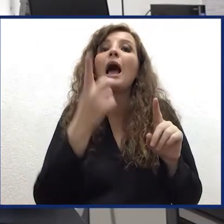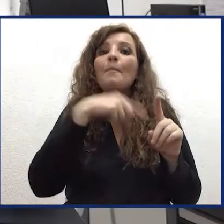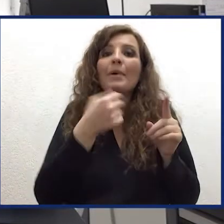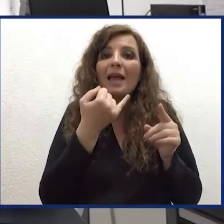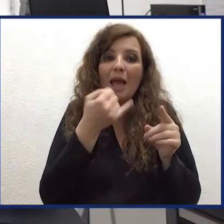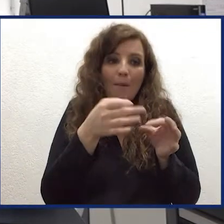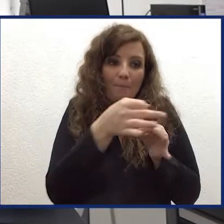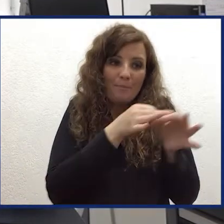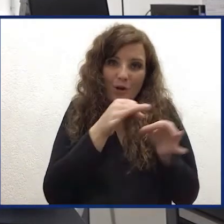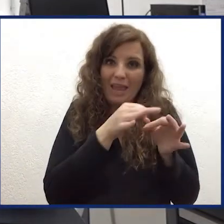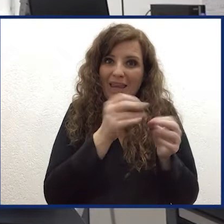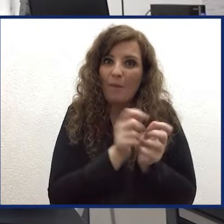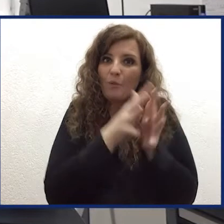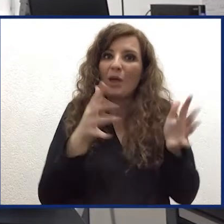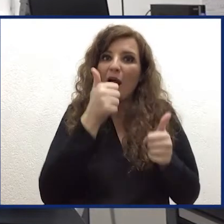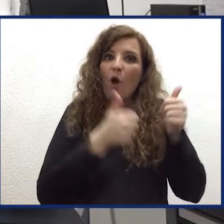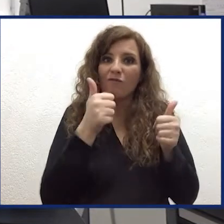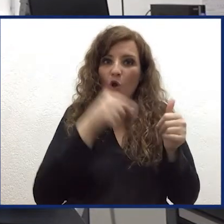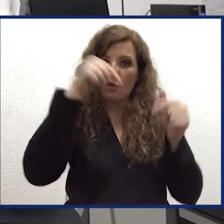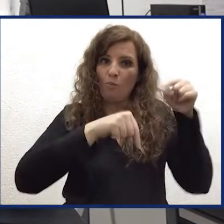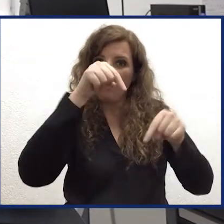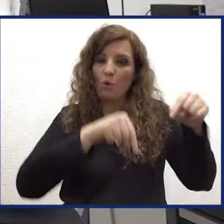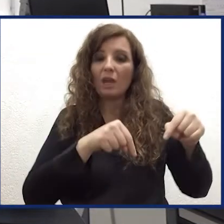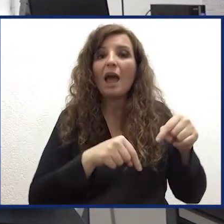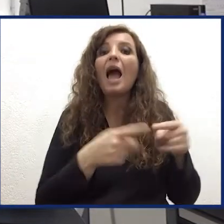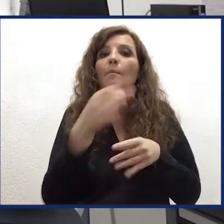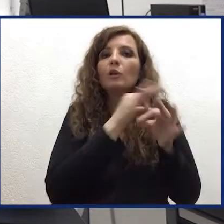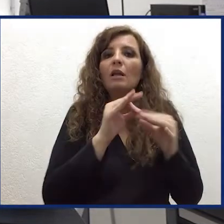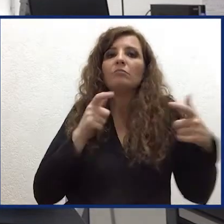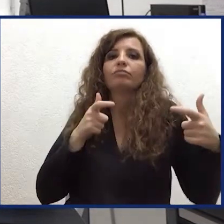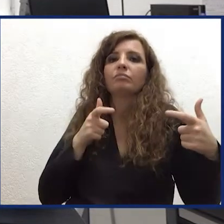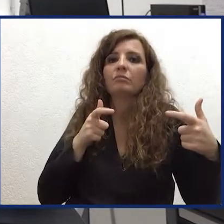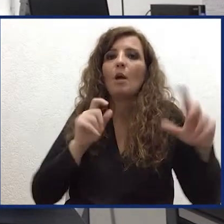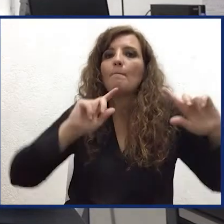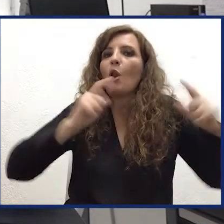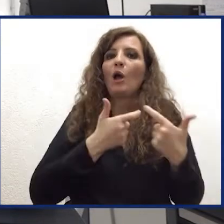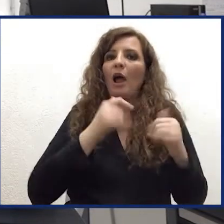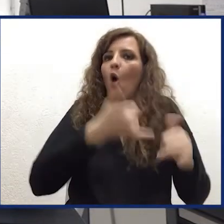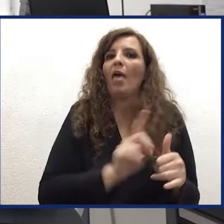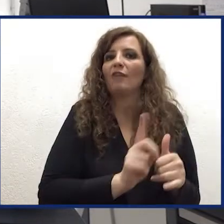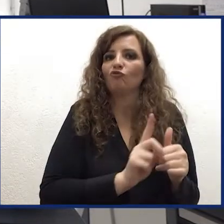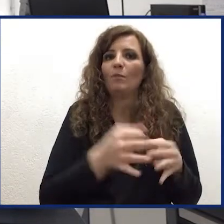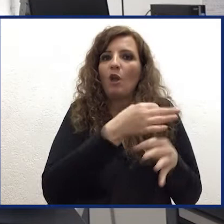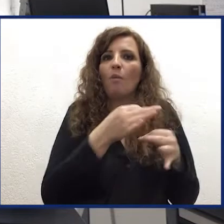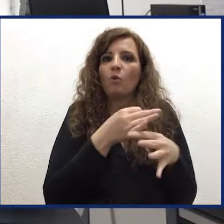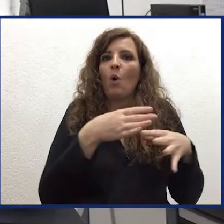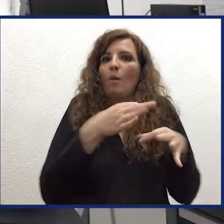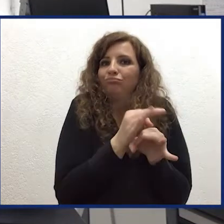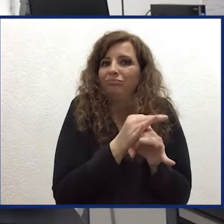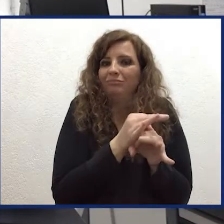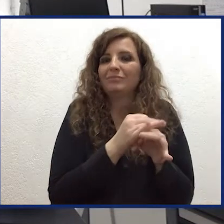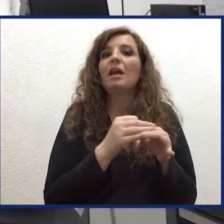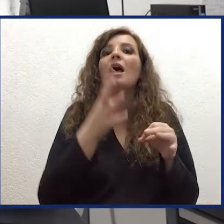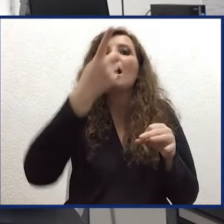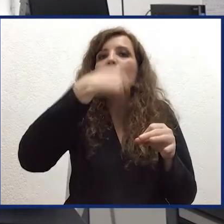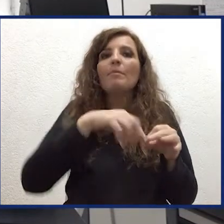delle proteine è più grande rispetto a quella dei pori delle membrane, rimangono intrappolate all'interno dello strato spugnoso e questa